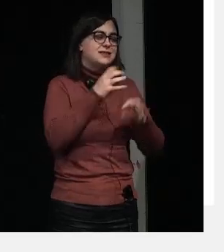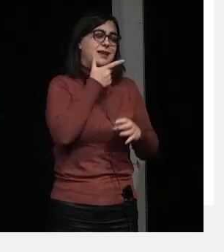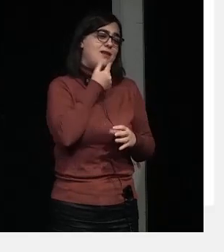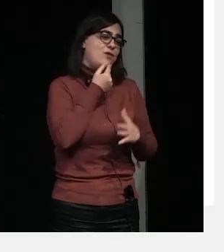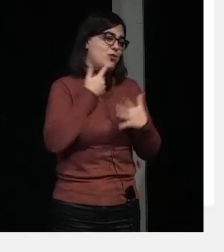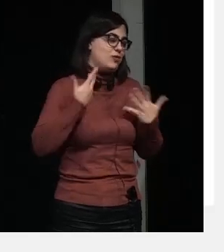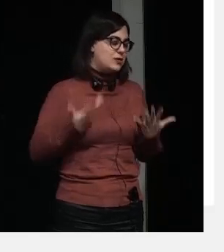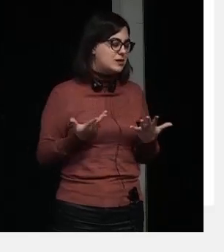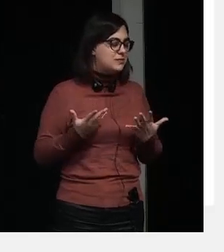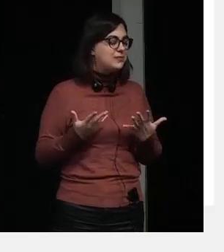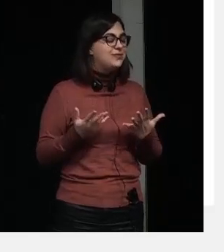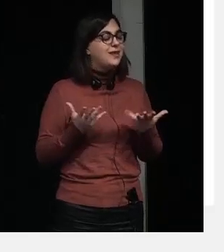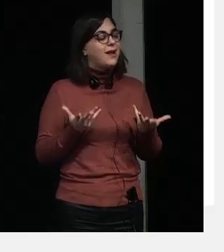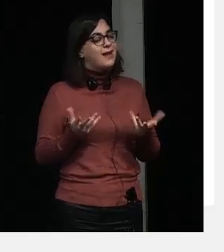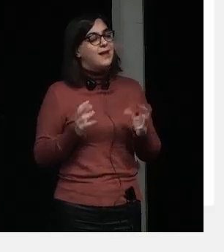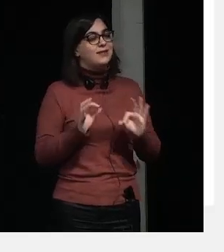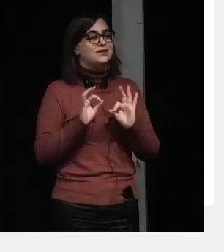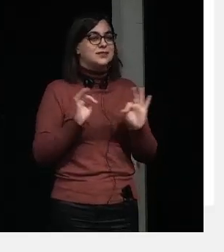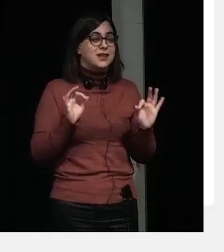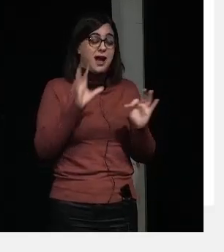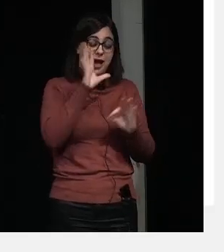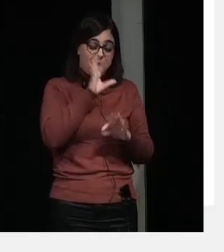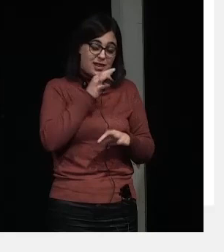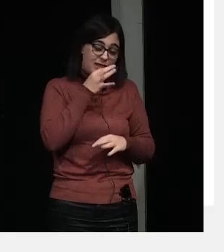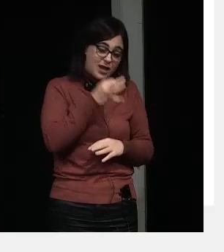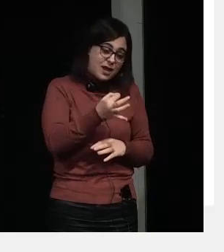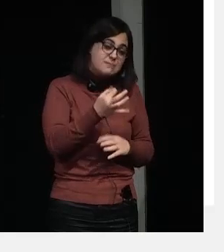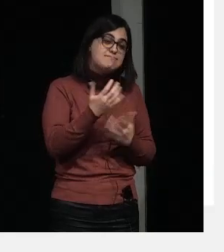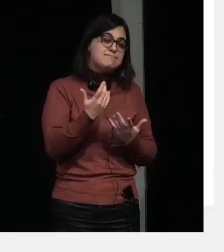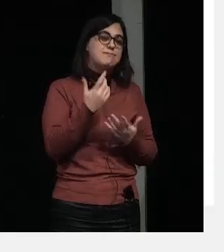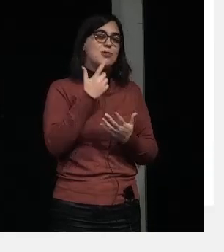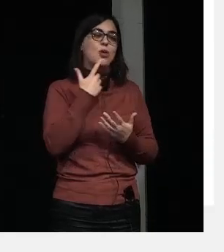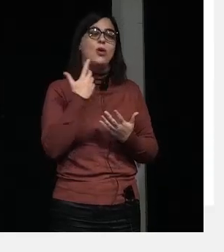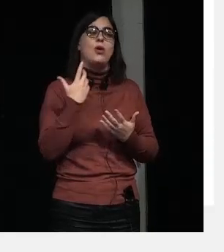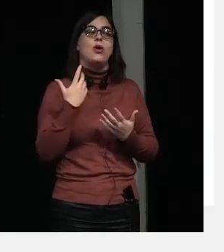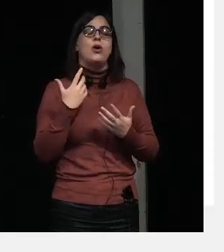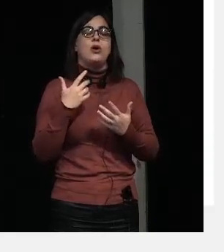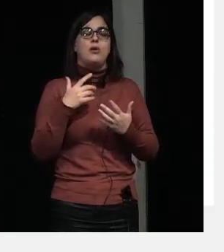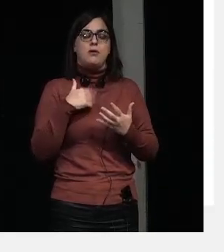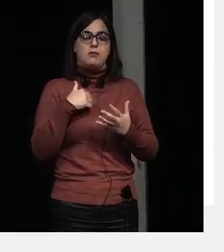Βέβαια, θέλω να σας πω την αλήθεια, επειδή συναναστρέφομαι και είμαι σύμβουλος